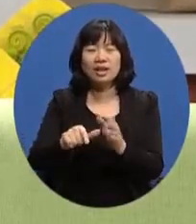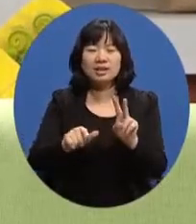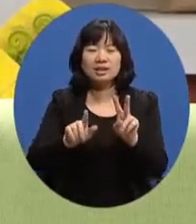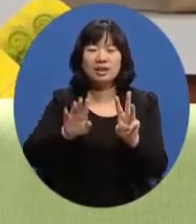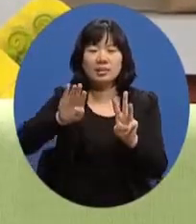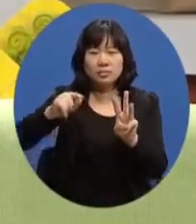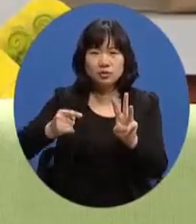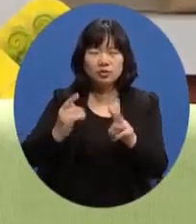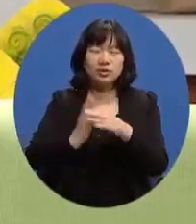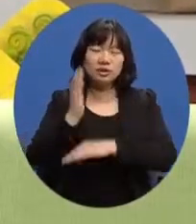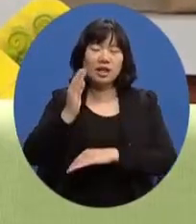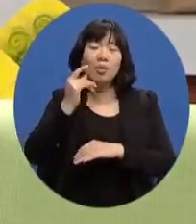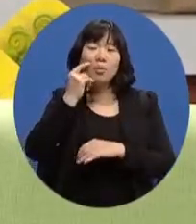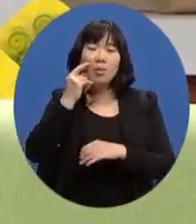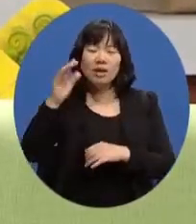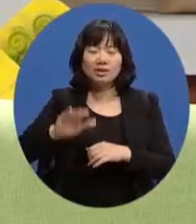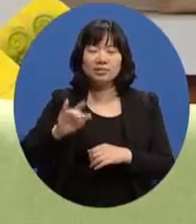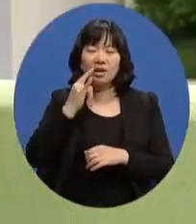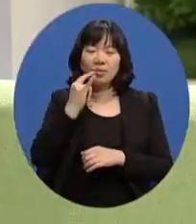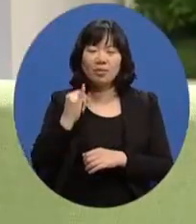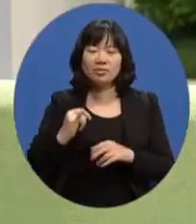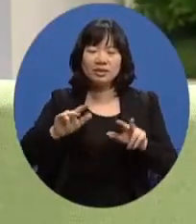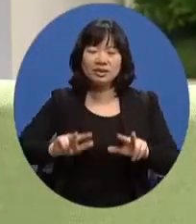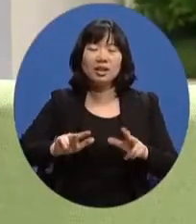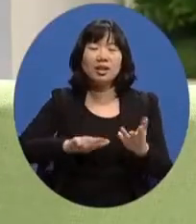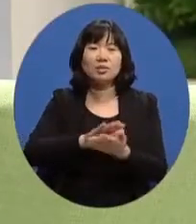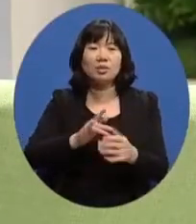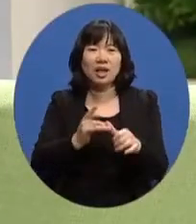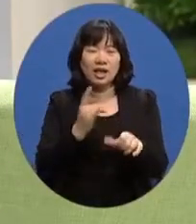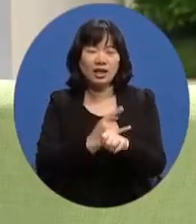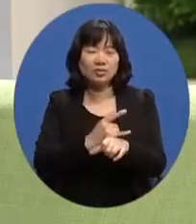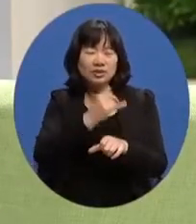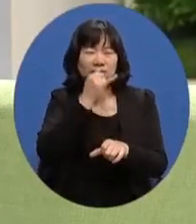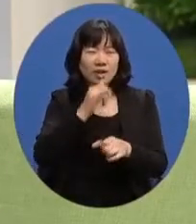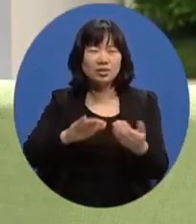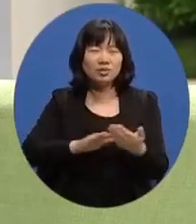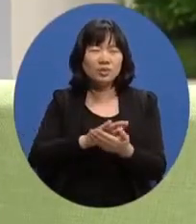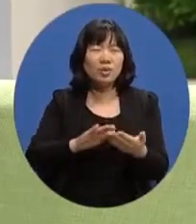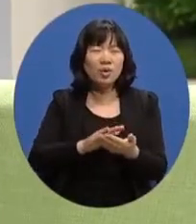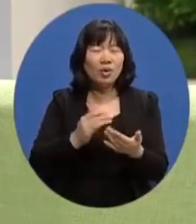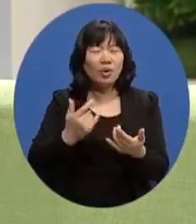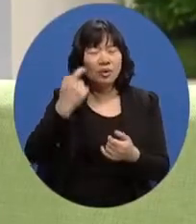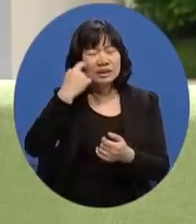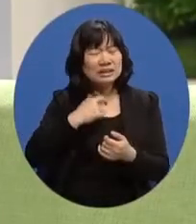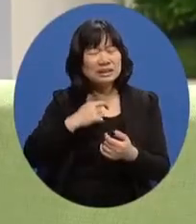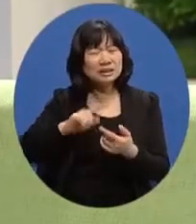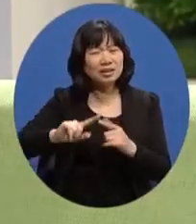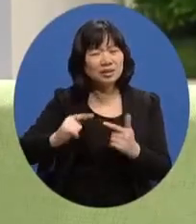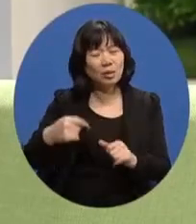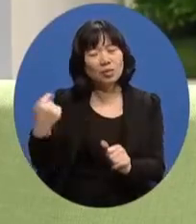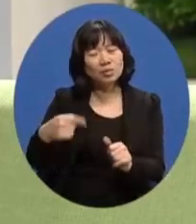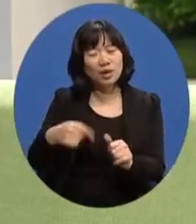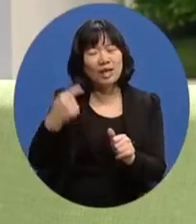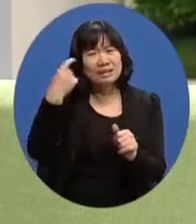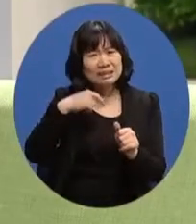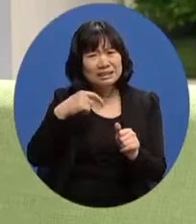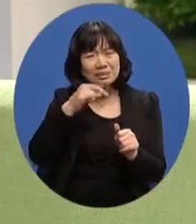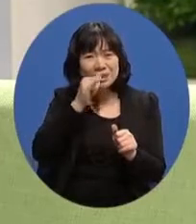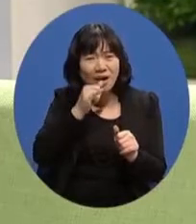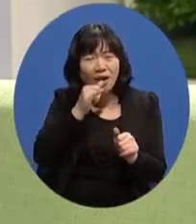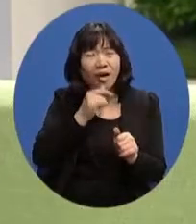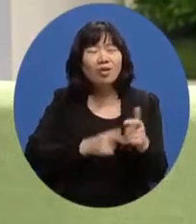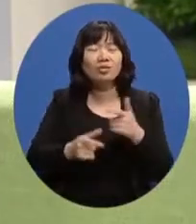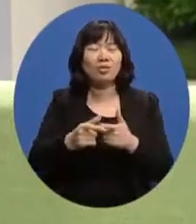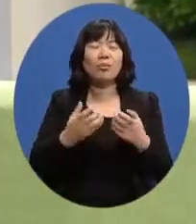3분을 넘지를 못해요. 근데 이제 어머님이 이제 놀이라고 한 게 놀이 같지는 않고 교육 같은 느낌을 더